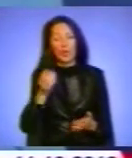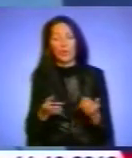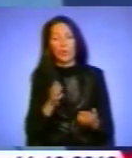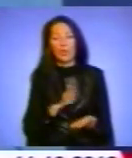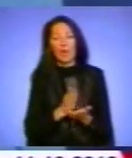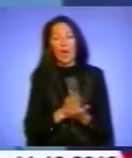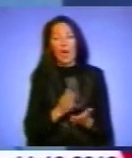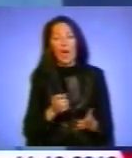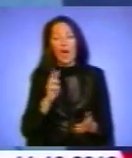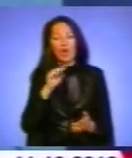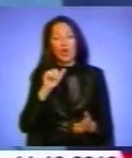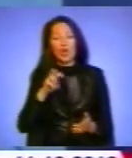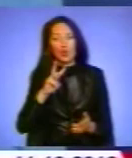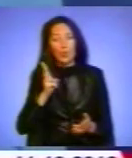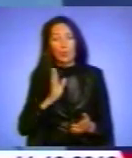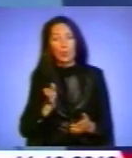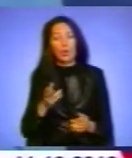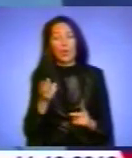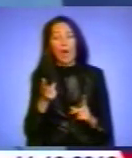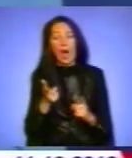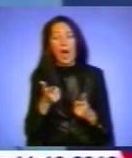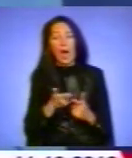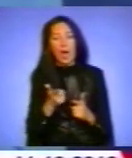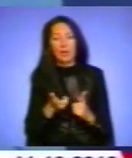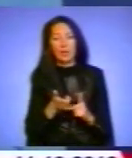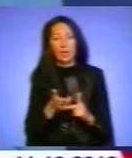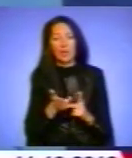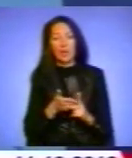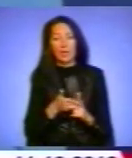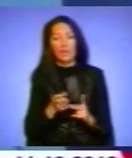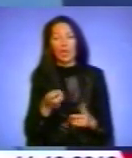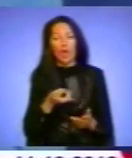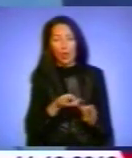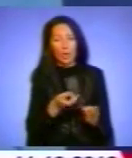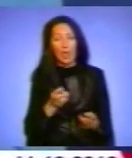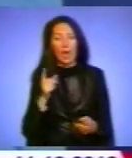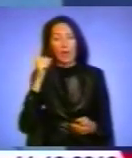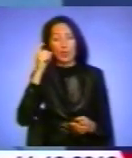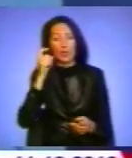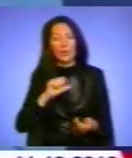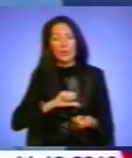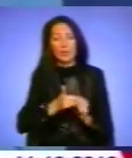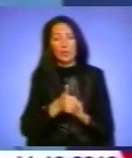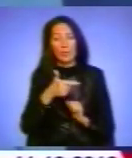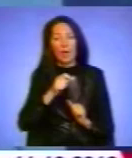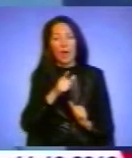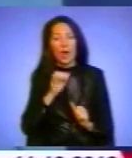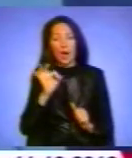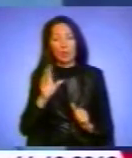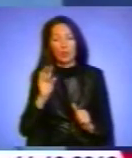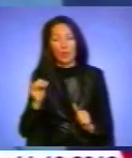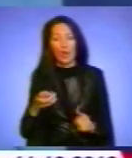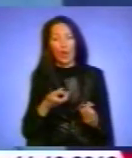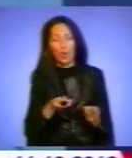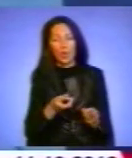котли з видом палива, а в Чорткові – заміна газових котлів. Крім цього, ще в Козові, селищі міського типу,